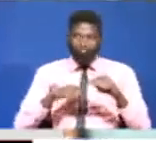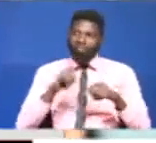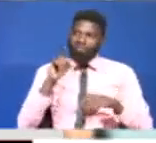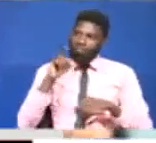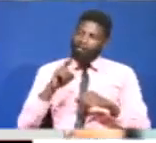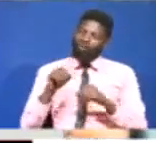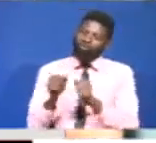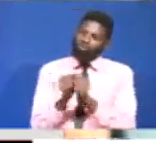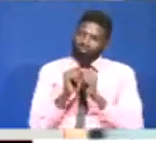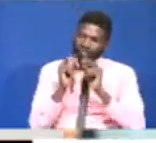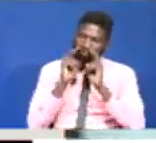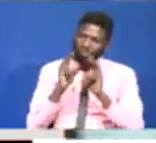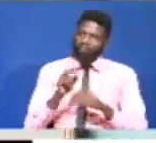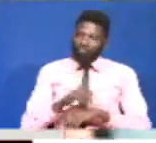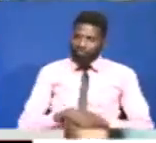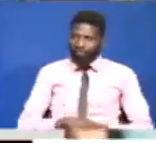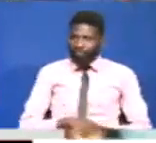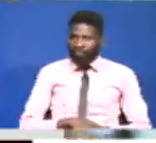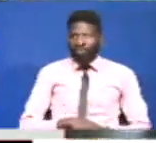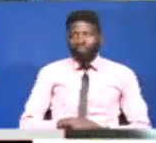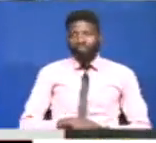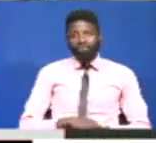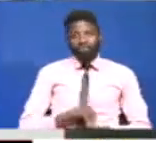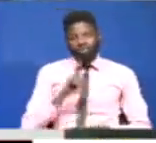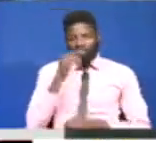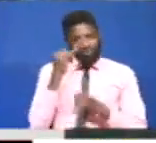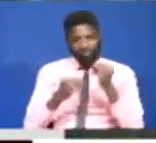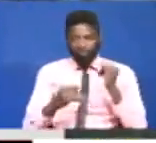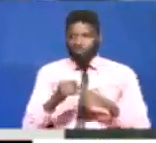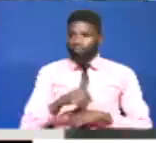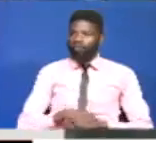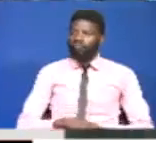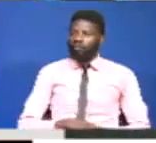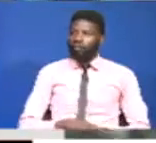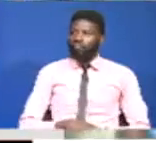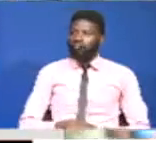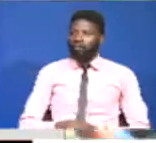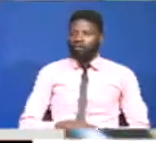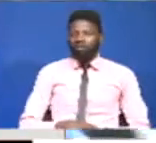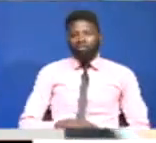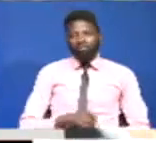sambamba. Last one for me. Najua umekuwa mtanishi katika swala hili